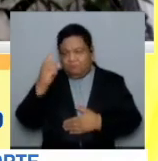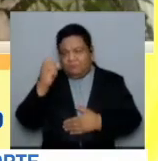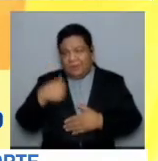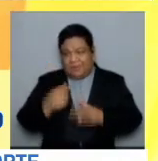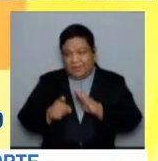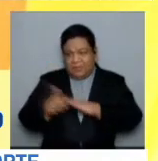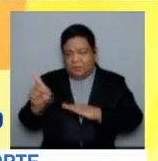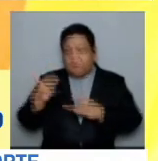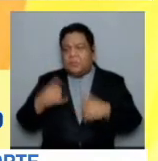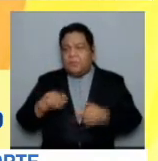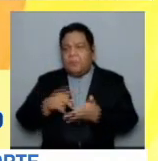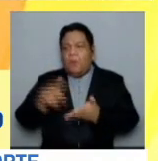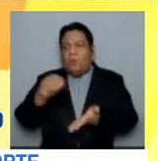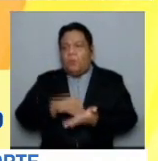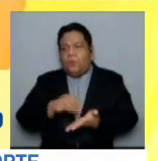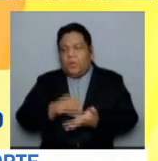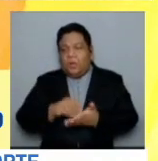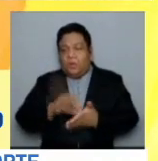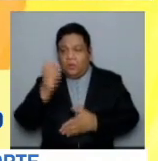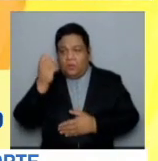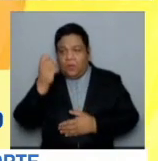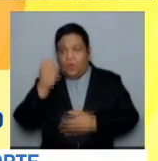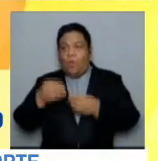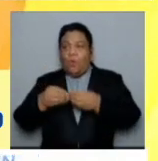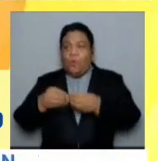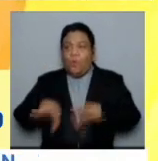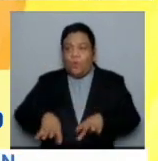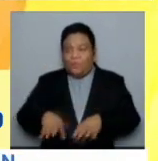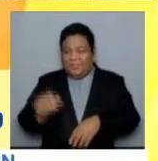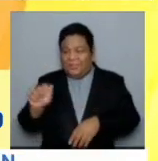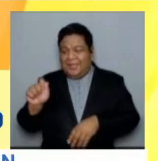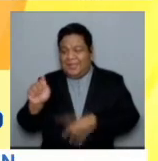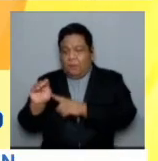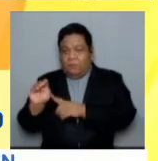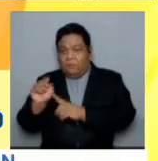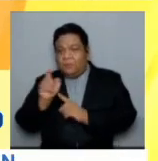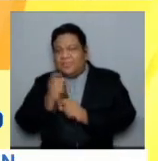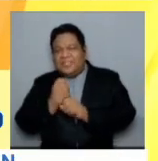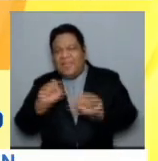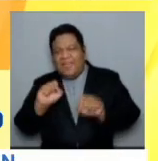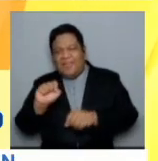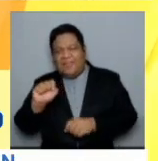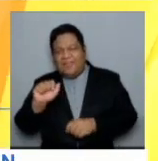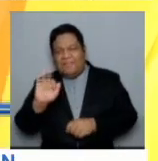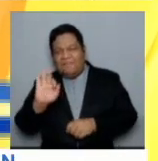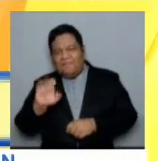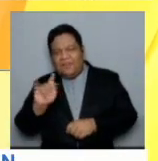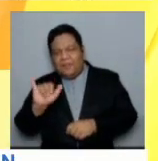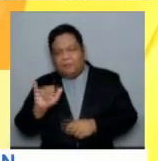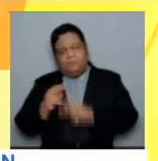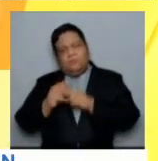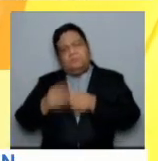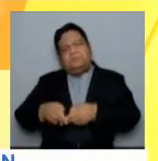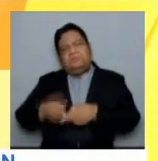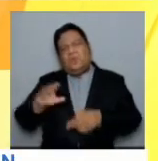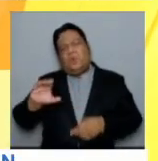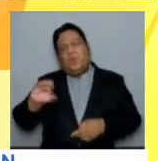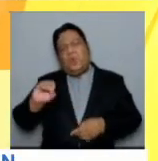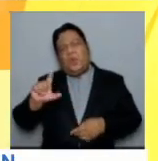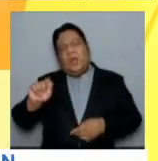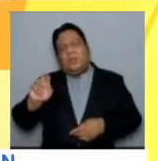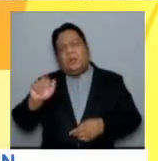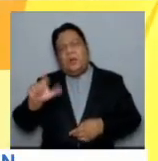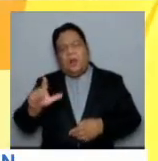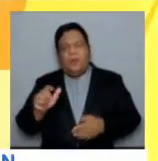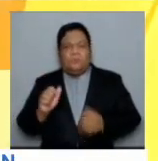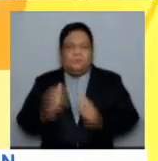lamang ay yung seguridad o yung collateral nung nagpautang. So actually, parehong risky